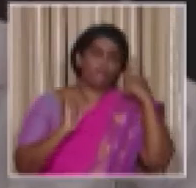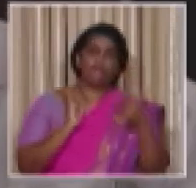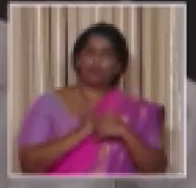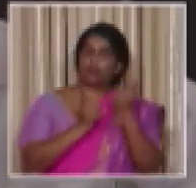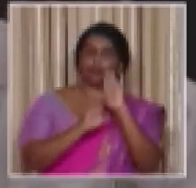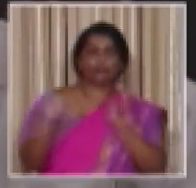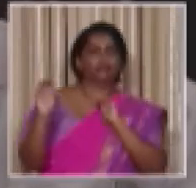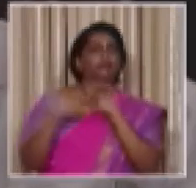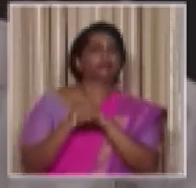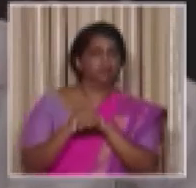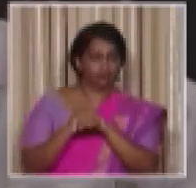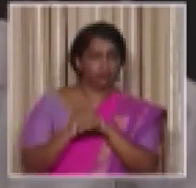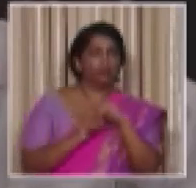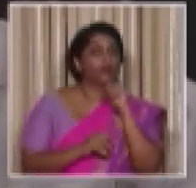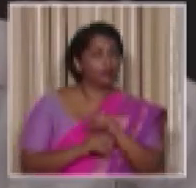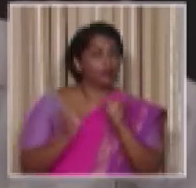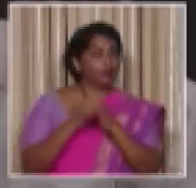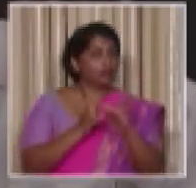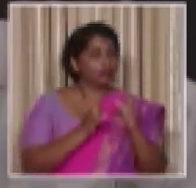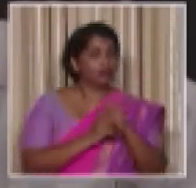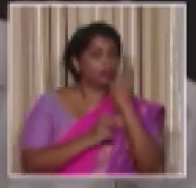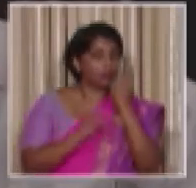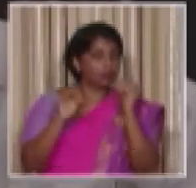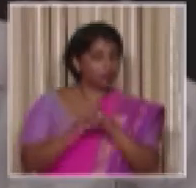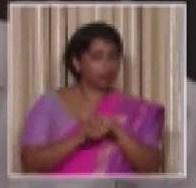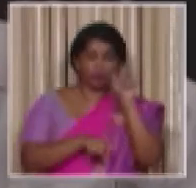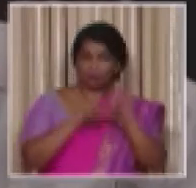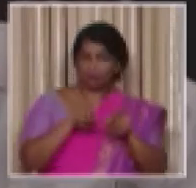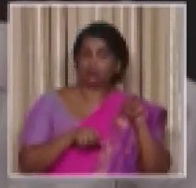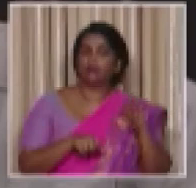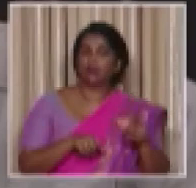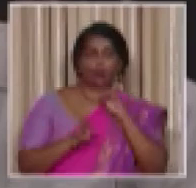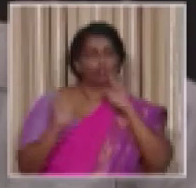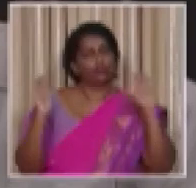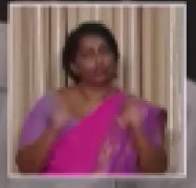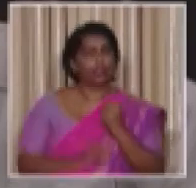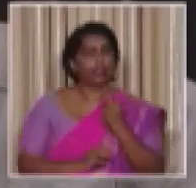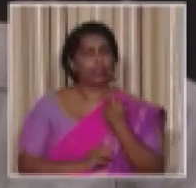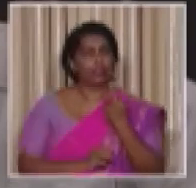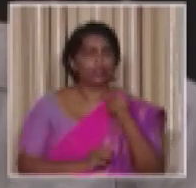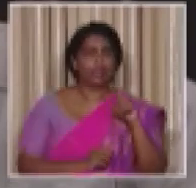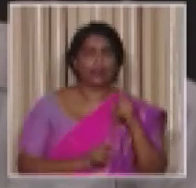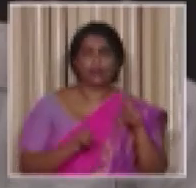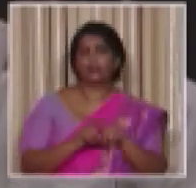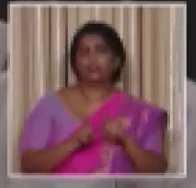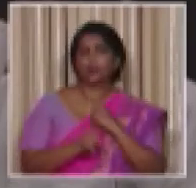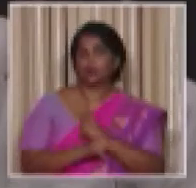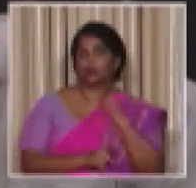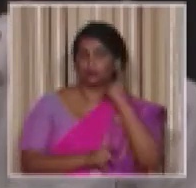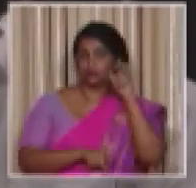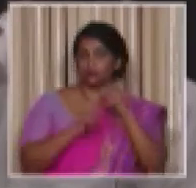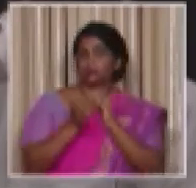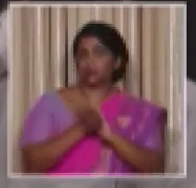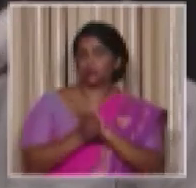ඍජුව. එතකොට මේ කණ්ඩායම් දෙකෙන් බඳවා ගන්න සංඛ්‍යාවෙන් දල වශයෙන් 2000ක් 2100ක් විතර වෙනවා ගුරු අධ්‍යාපනඥ